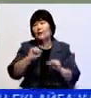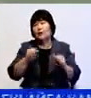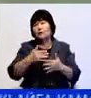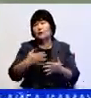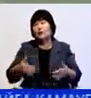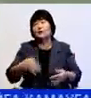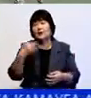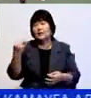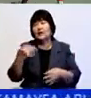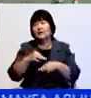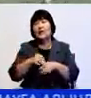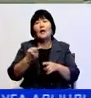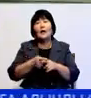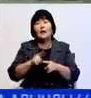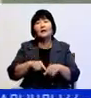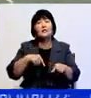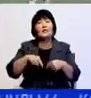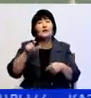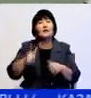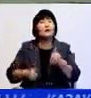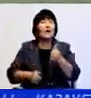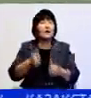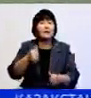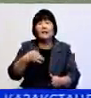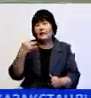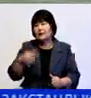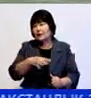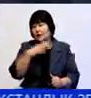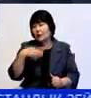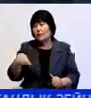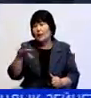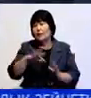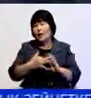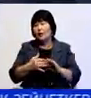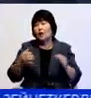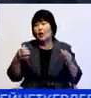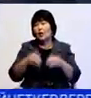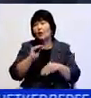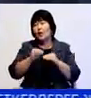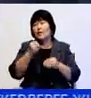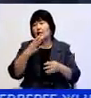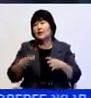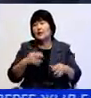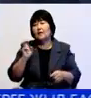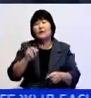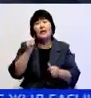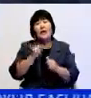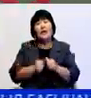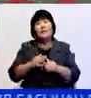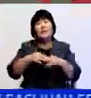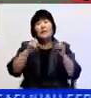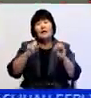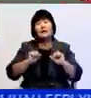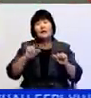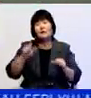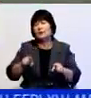бойынша тартысты өтіп жатыр. Әсіресе футболшылар бәсекесінде қызық көп. Барлық аудан құрамасы жақсы дайындықпен келген. Әрбір кәсіби